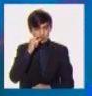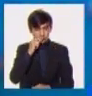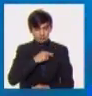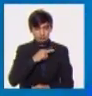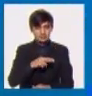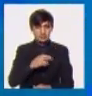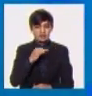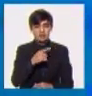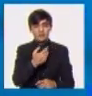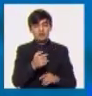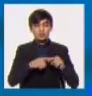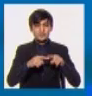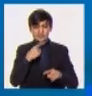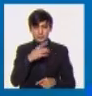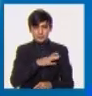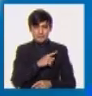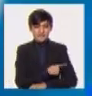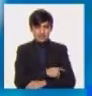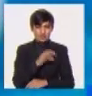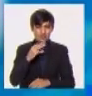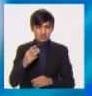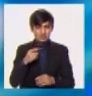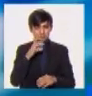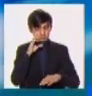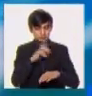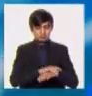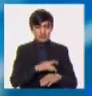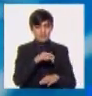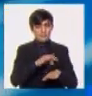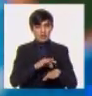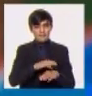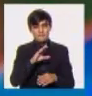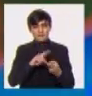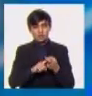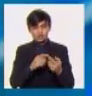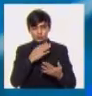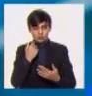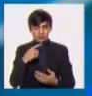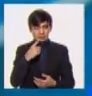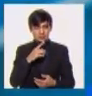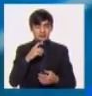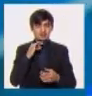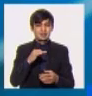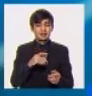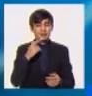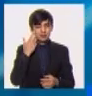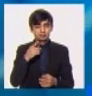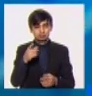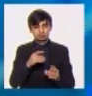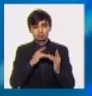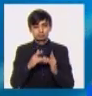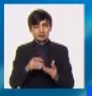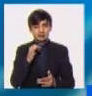мужчина. Его родственники утверждают, что врачи скорой помощи не заметили у пациента симптомов вируса и госпитализировали его только по их